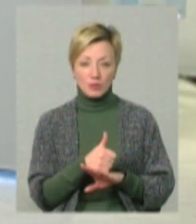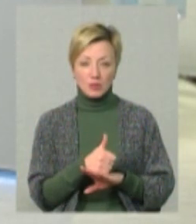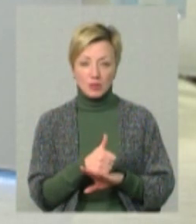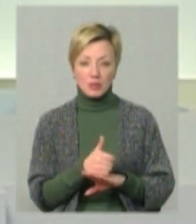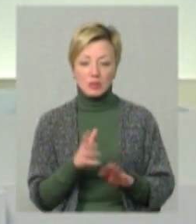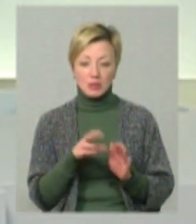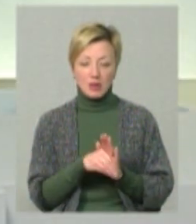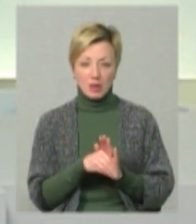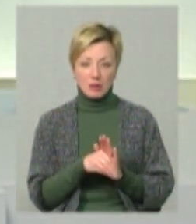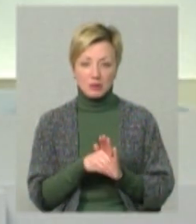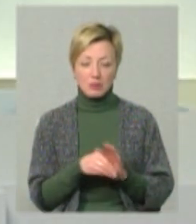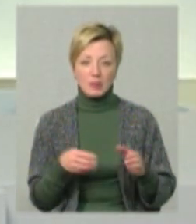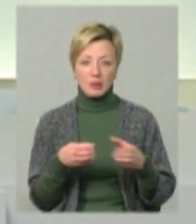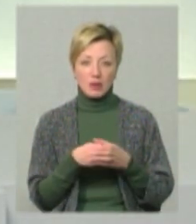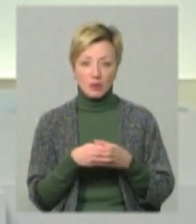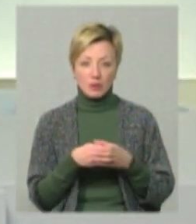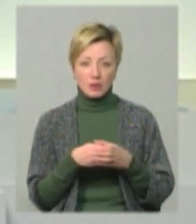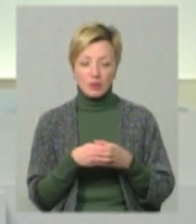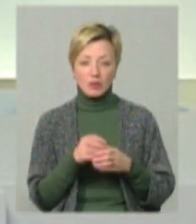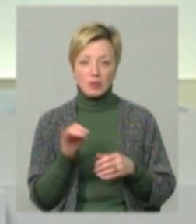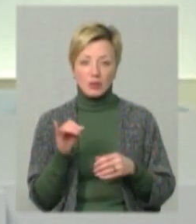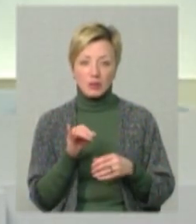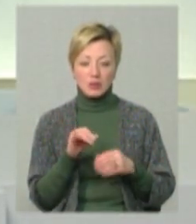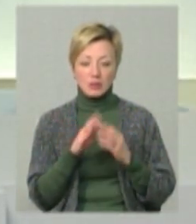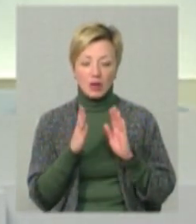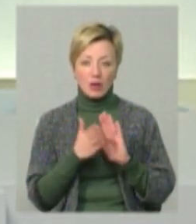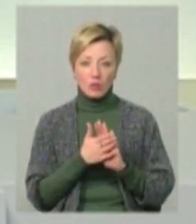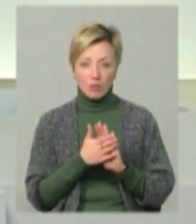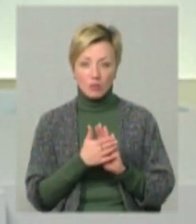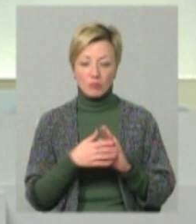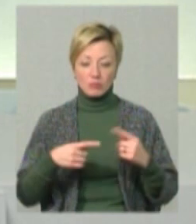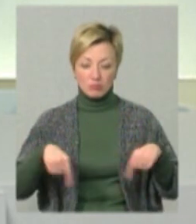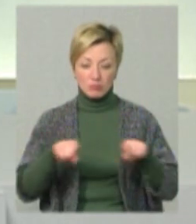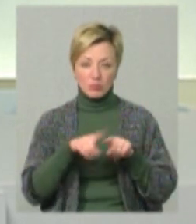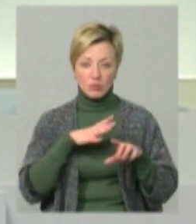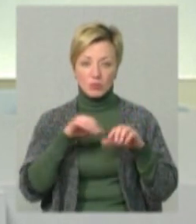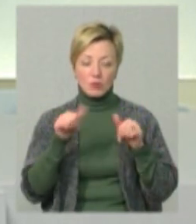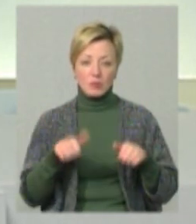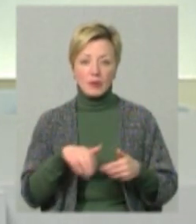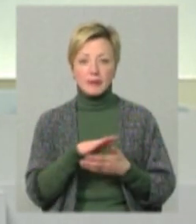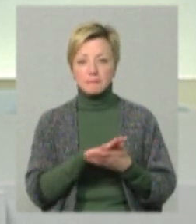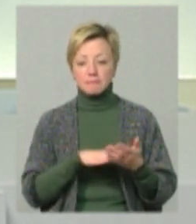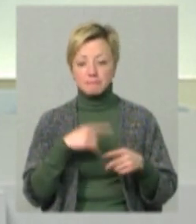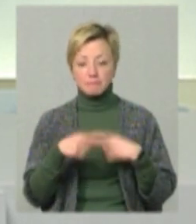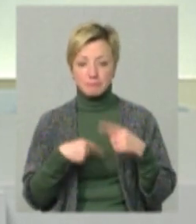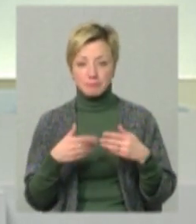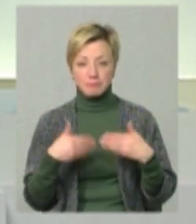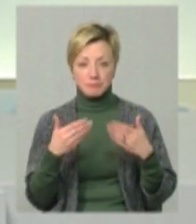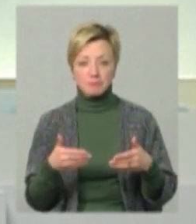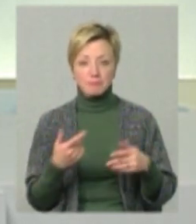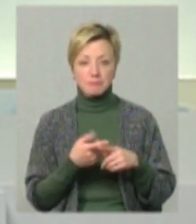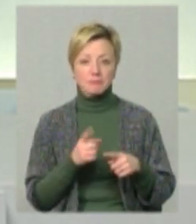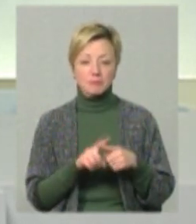основний склад батальйонів і загалом бригади був сформований. Далі наступний